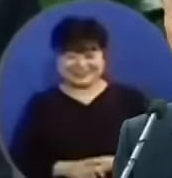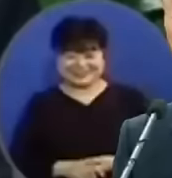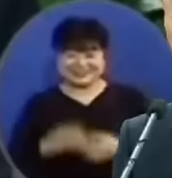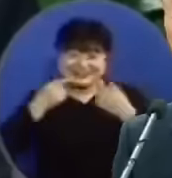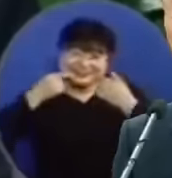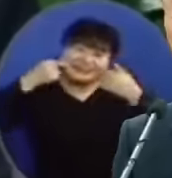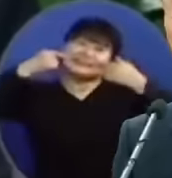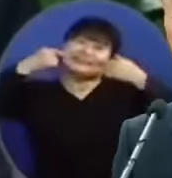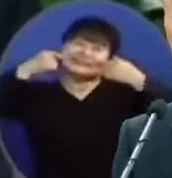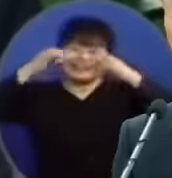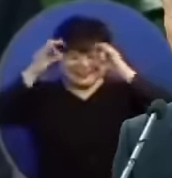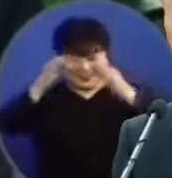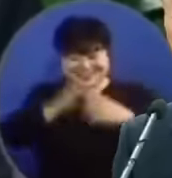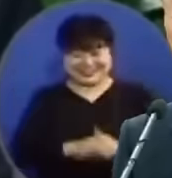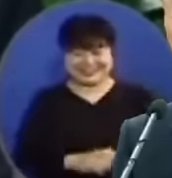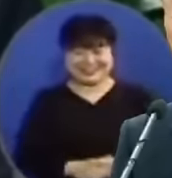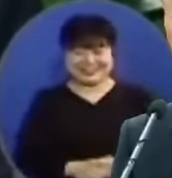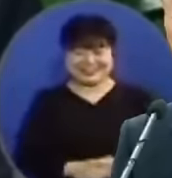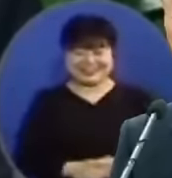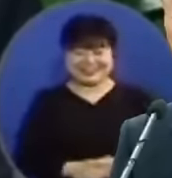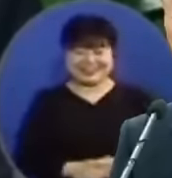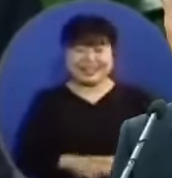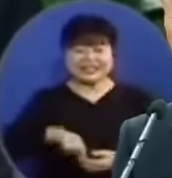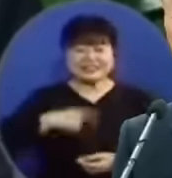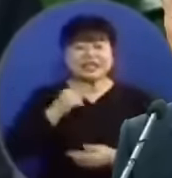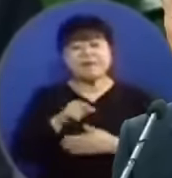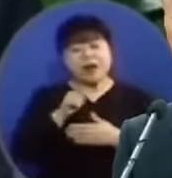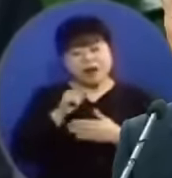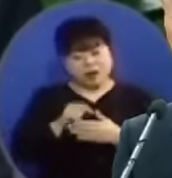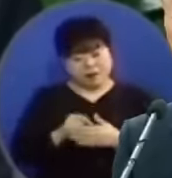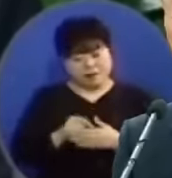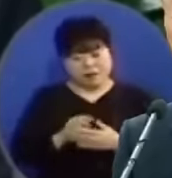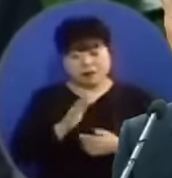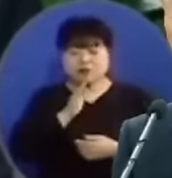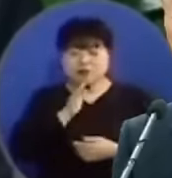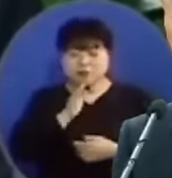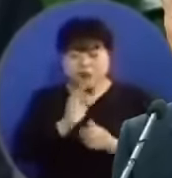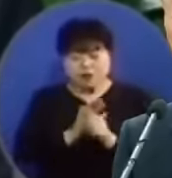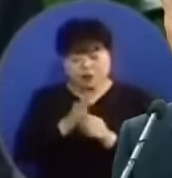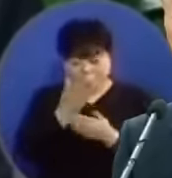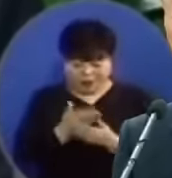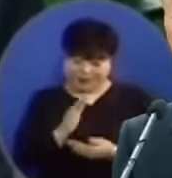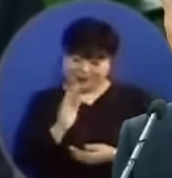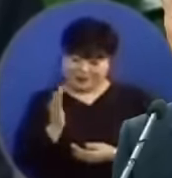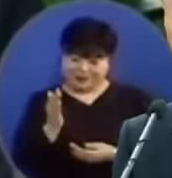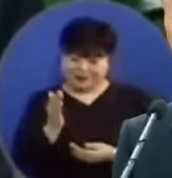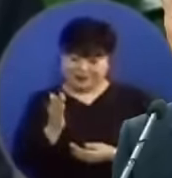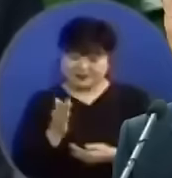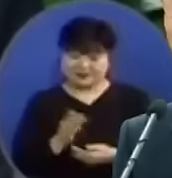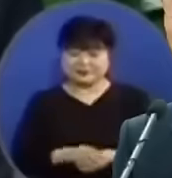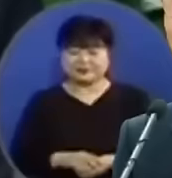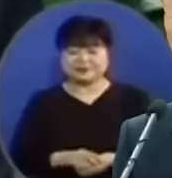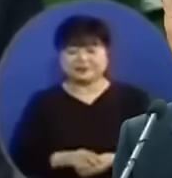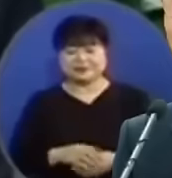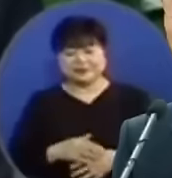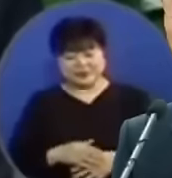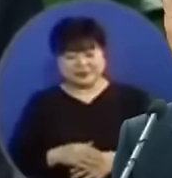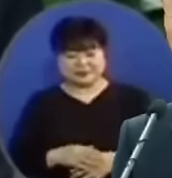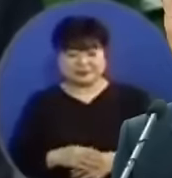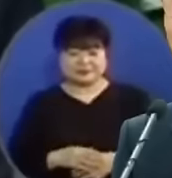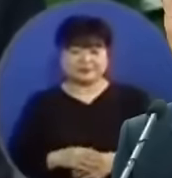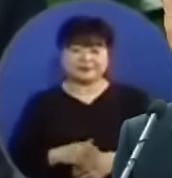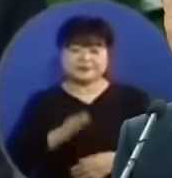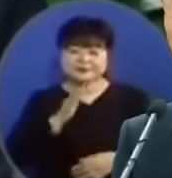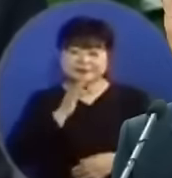치게 들고 한번 웃어보십시오. 그것이 자기 마음에 굉장한 위로가 되는 것입니다. 긴장을 풀어놓을 수 있게 되는